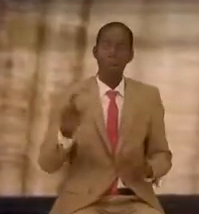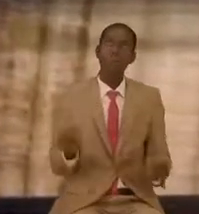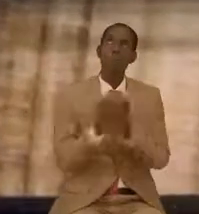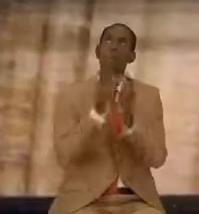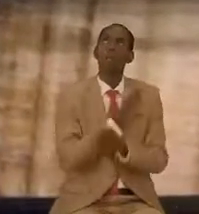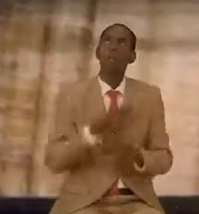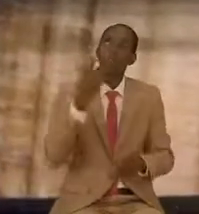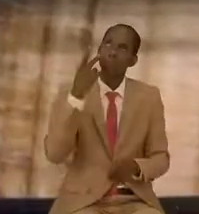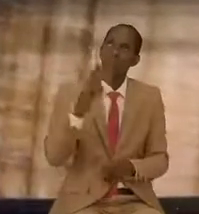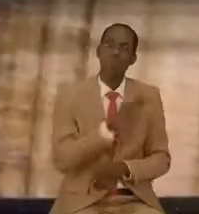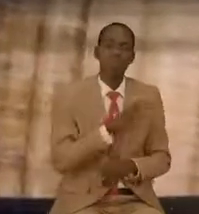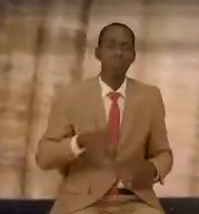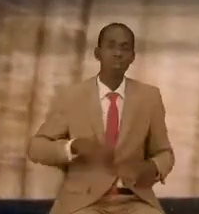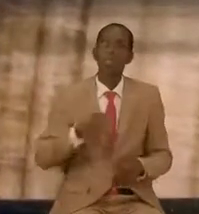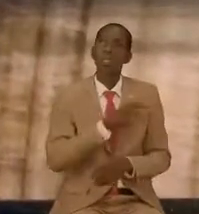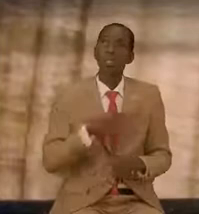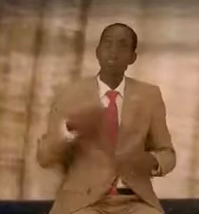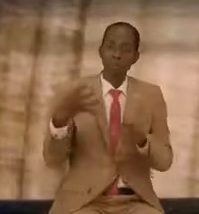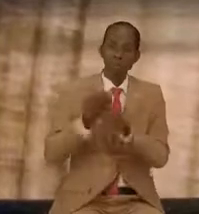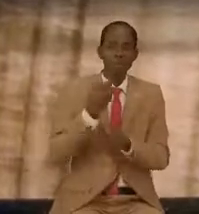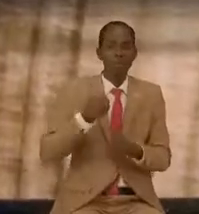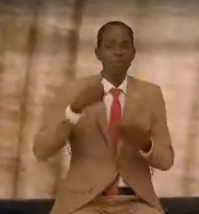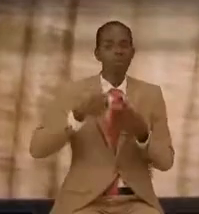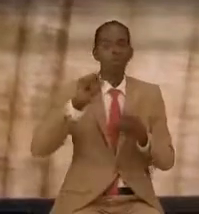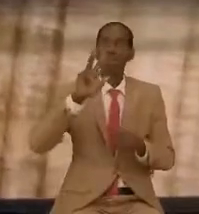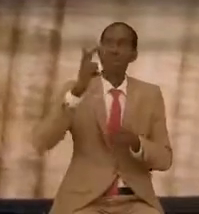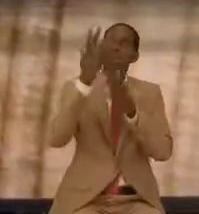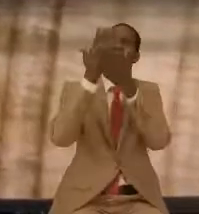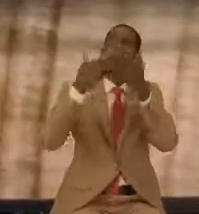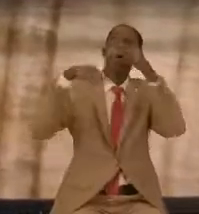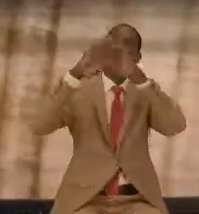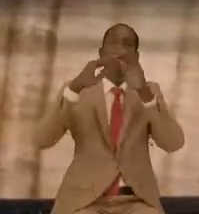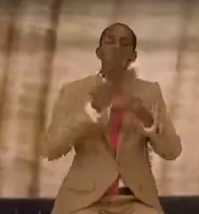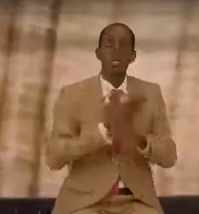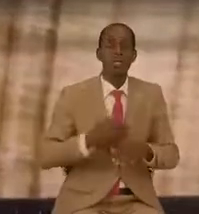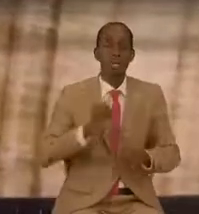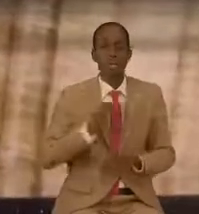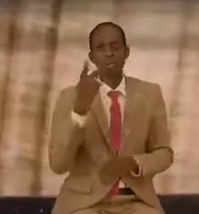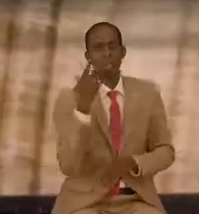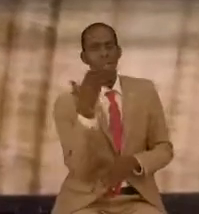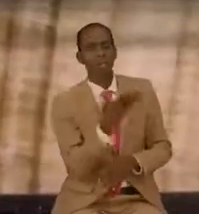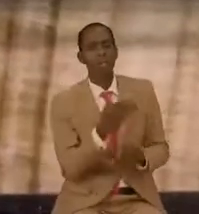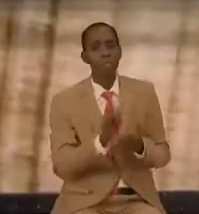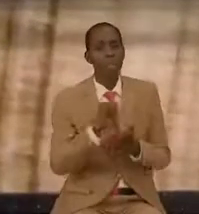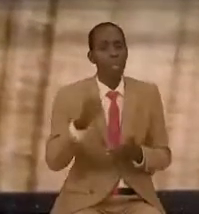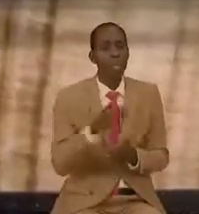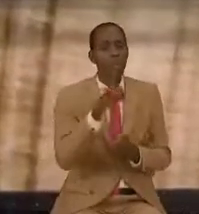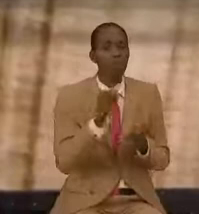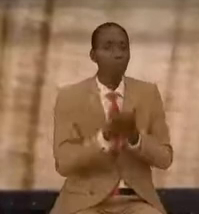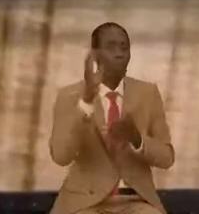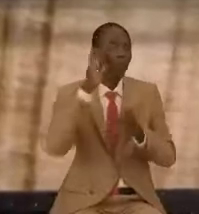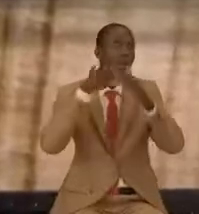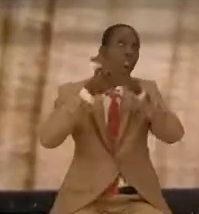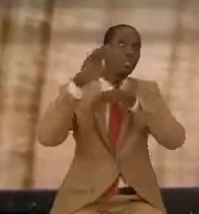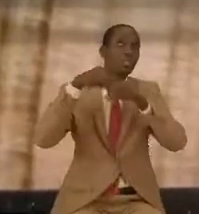je l'ai rencontré. Il m'a amené au troisième ciel. J'ai vu là-bas que quiconque veut aller